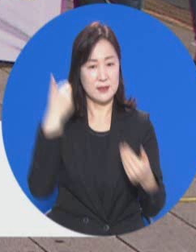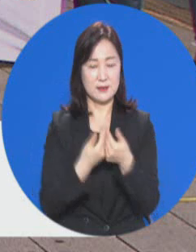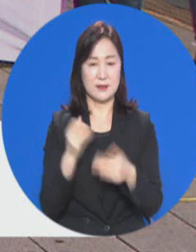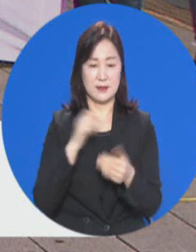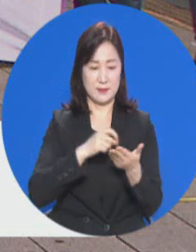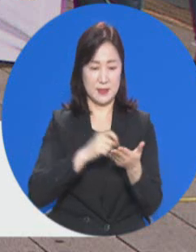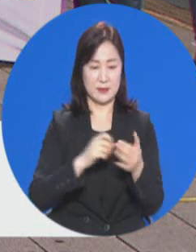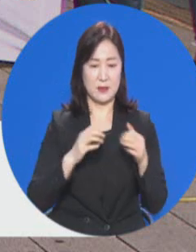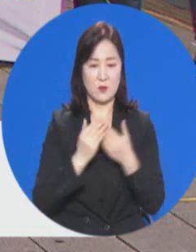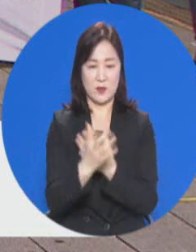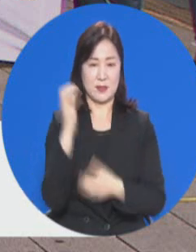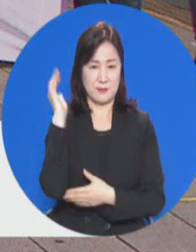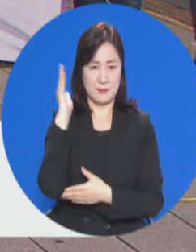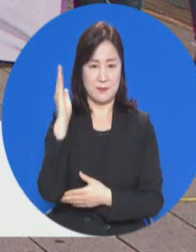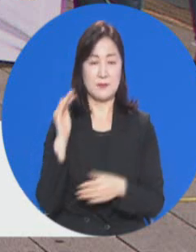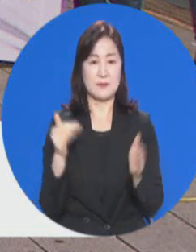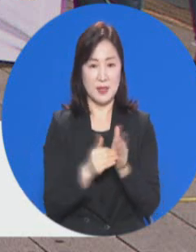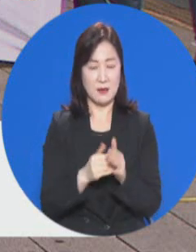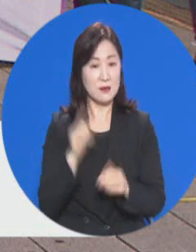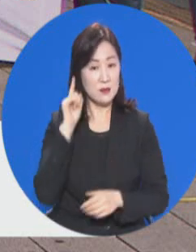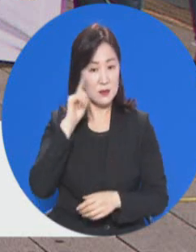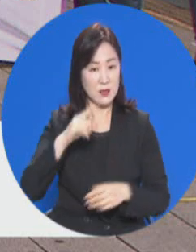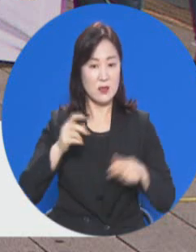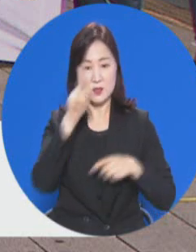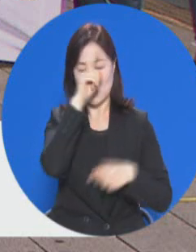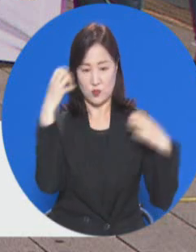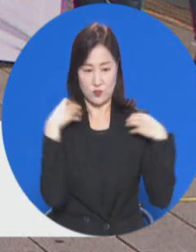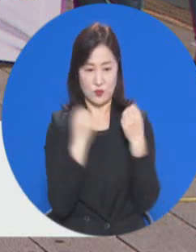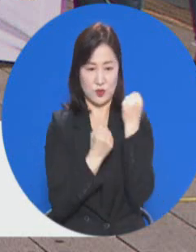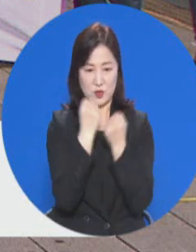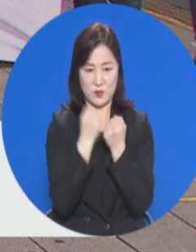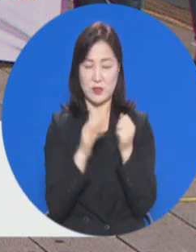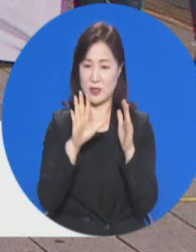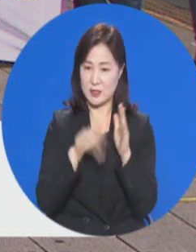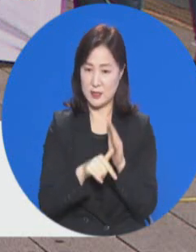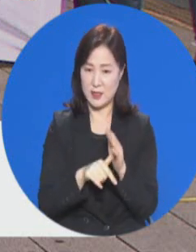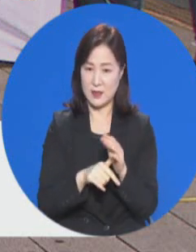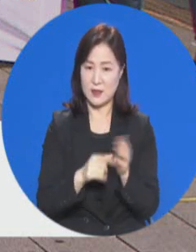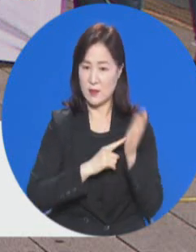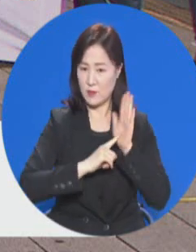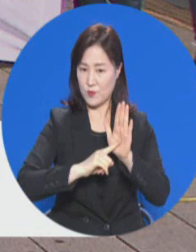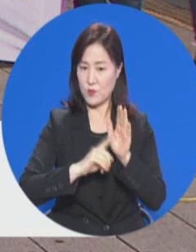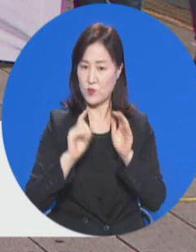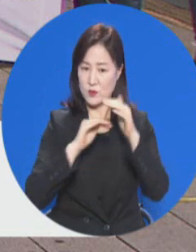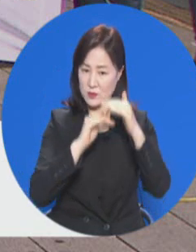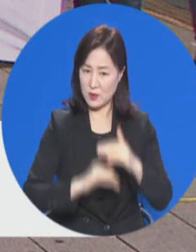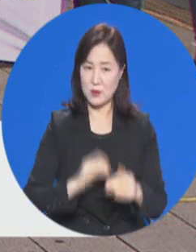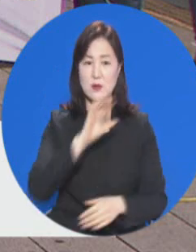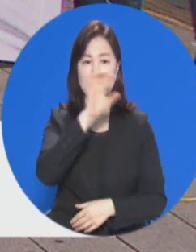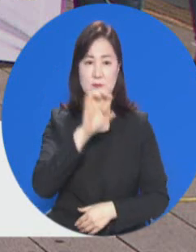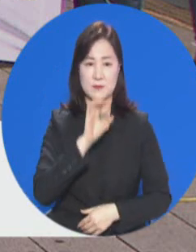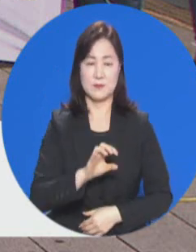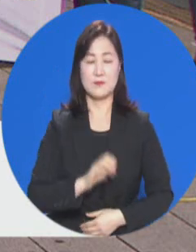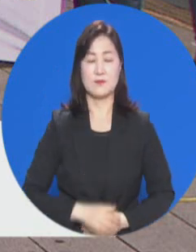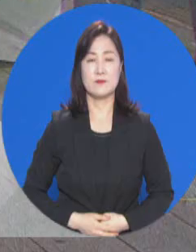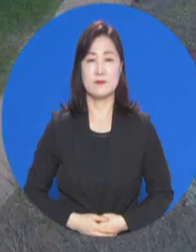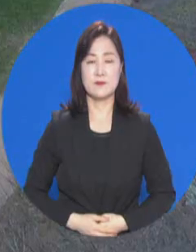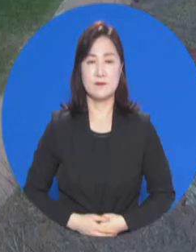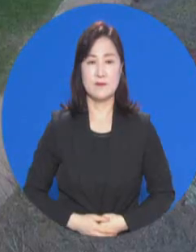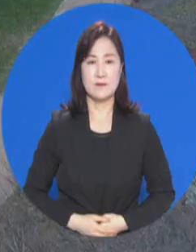가졌는데 내일 국토 규 국토부 설명회에서 힘들의 반응이 주목됩니다 박민주 기자입니다